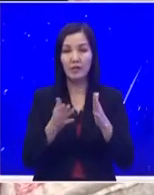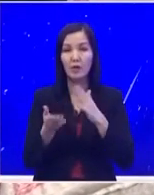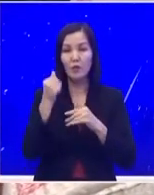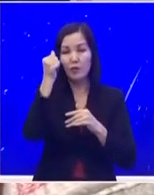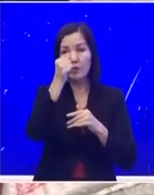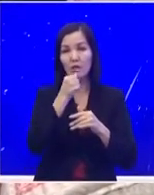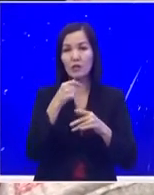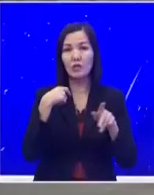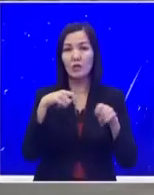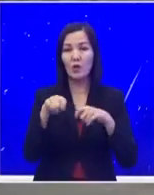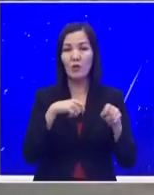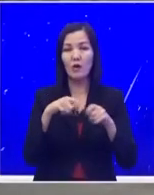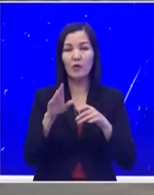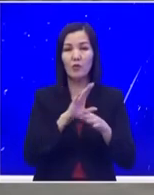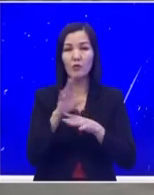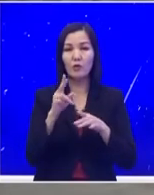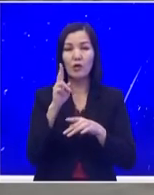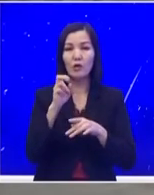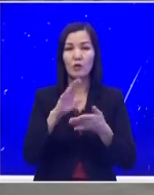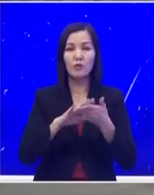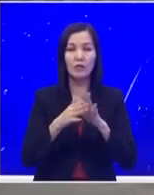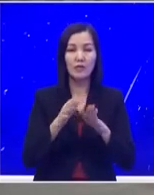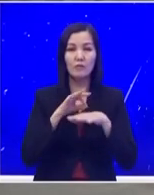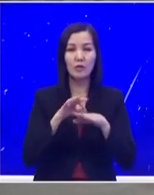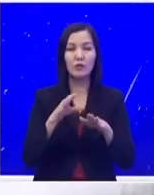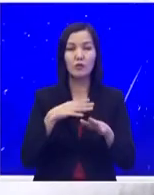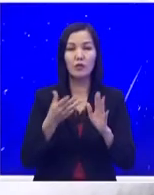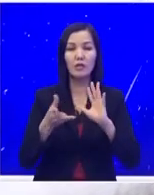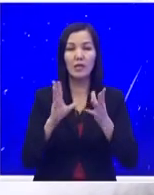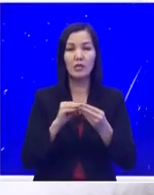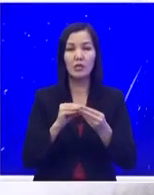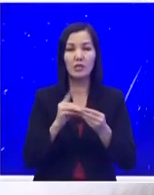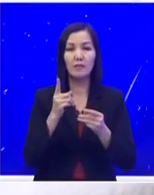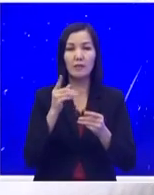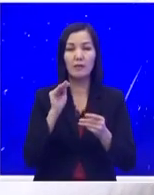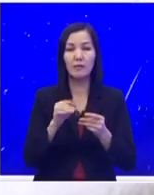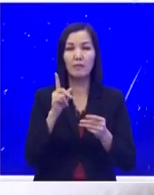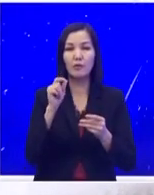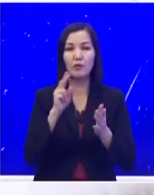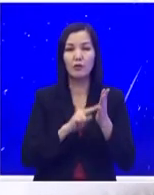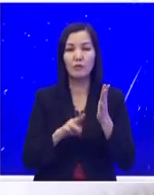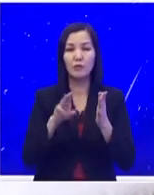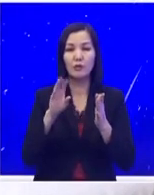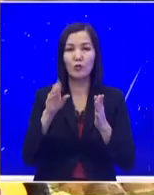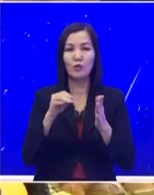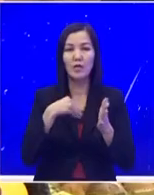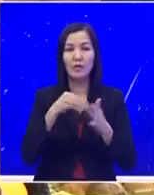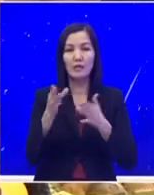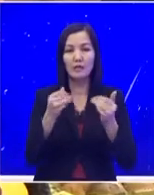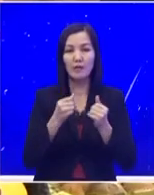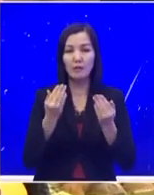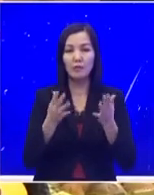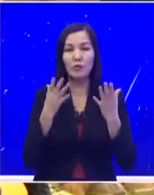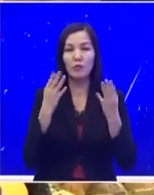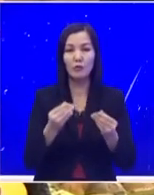мекеме тауар өндірушілермен 200-ден аса келісім шарт жасаған. Нәтижесінде 1170 тонна қант сатып алыныпты. Бүгінгі